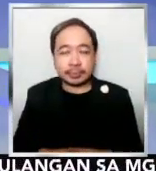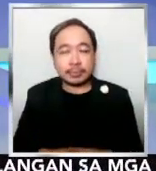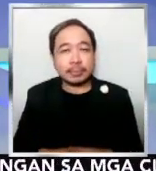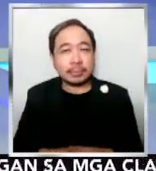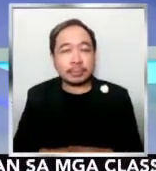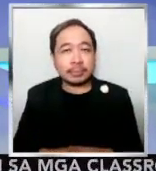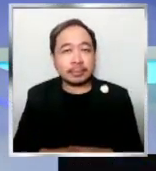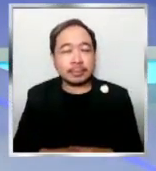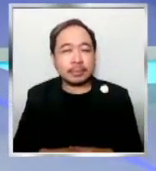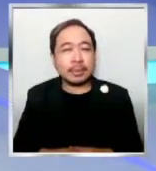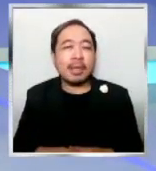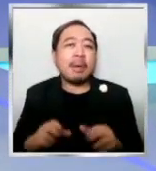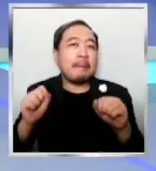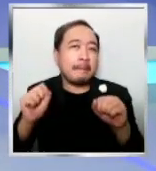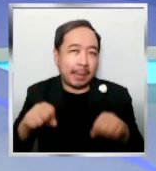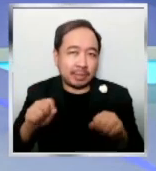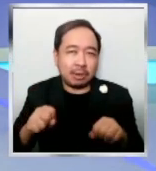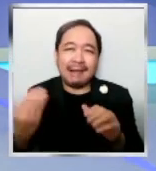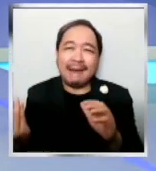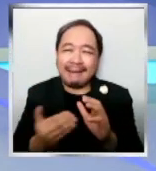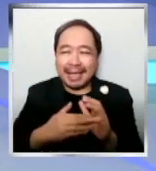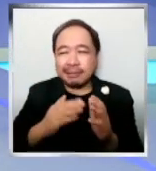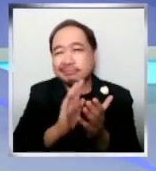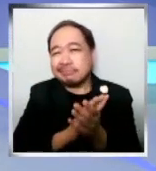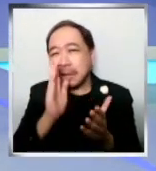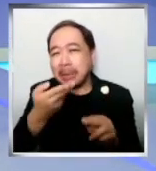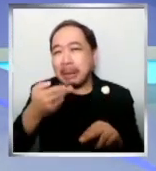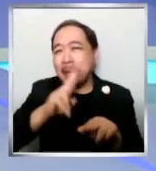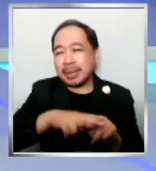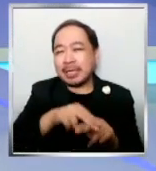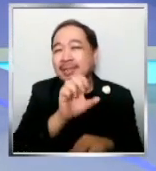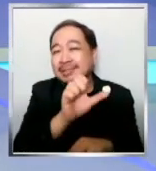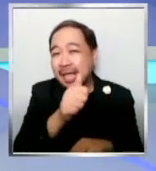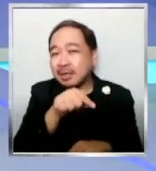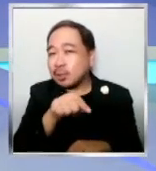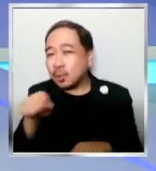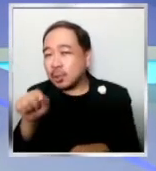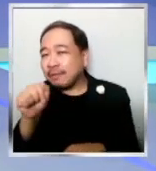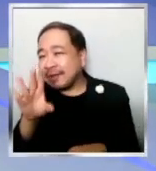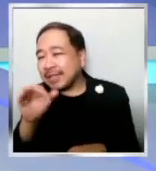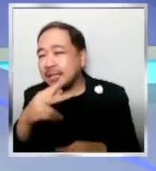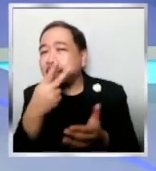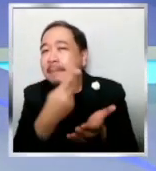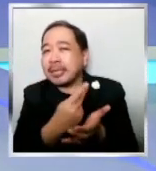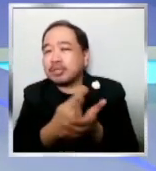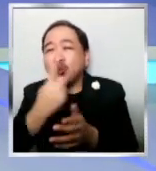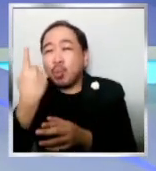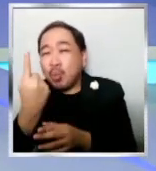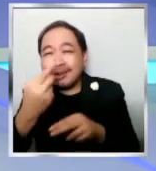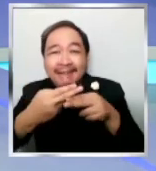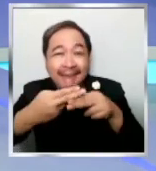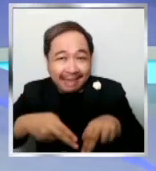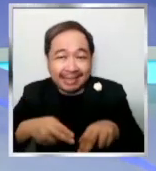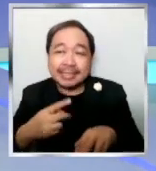Posibleng pumalo sa 10 hanggang 15 piso kada piraso ang bentahan ng itlog, ayon po yan sa Egg Council of the Philippines. Bukod daw